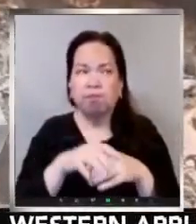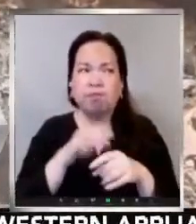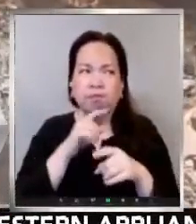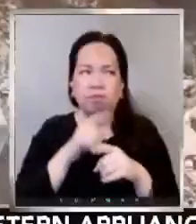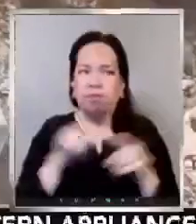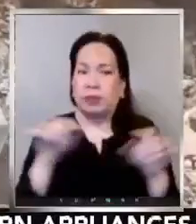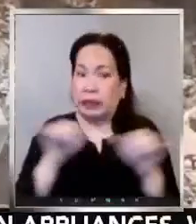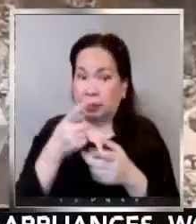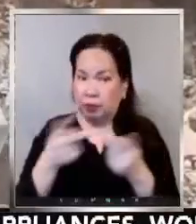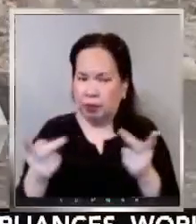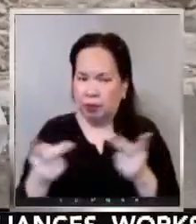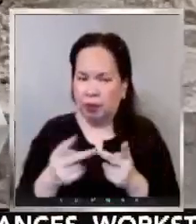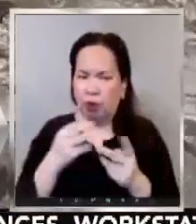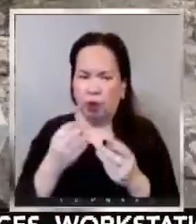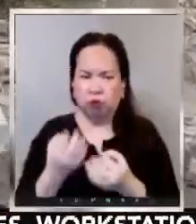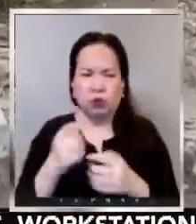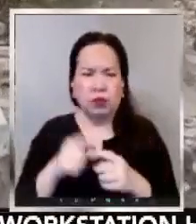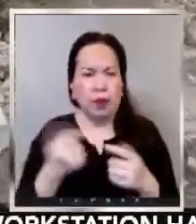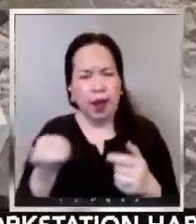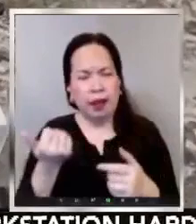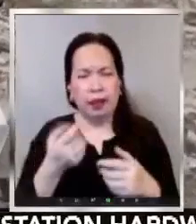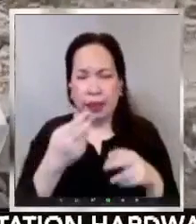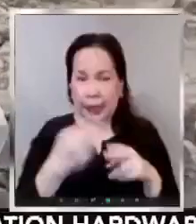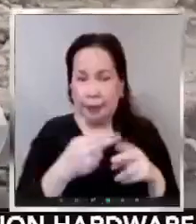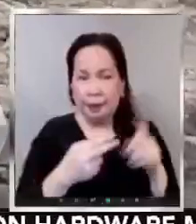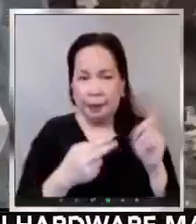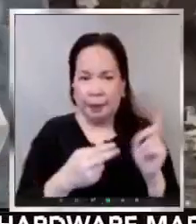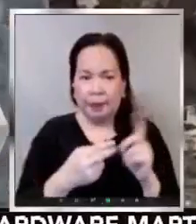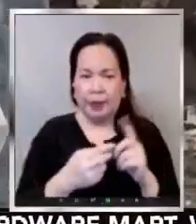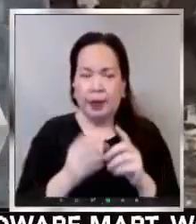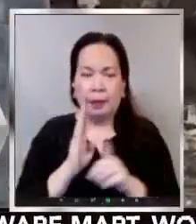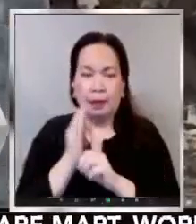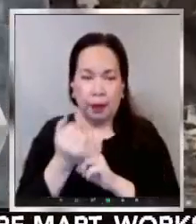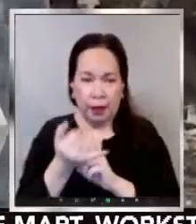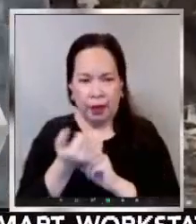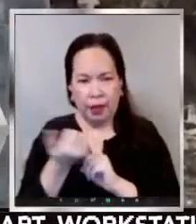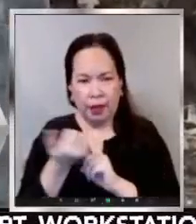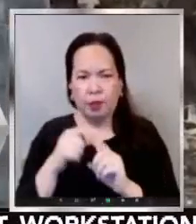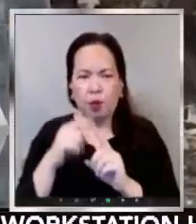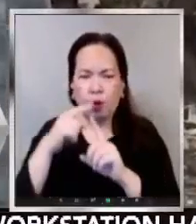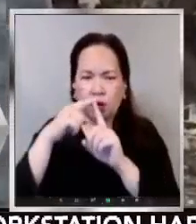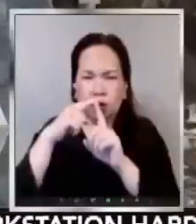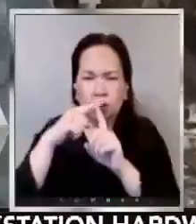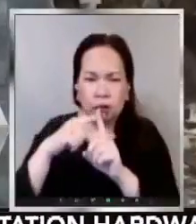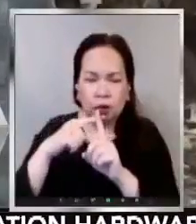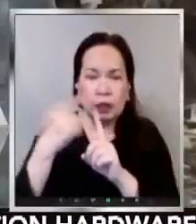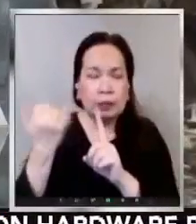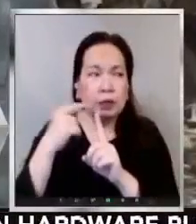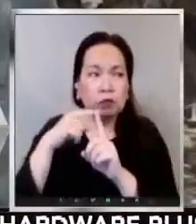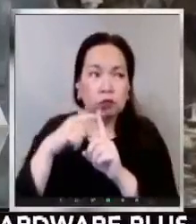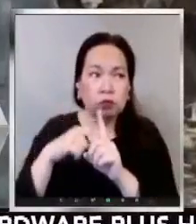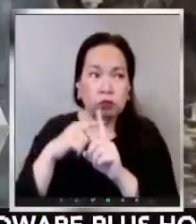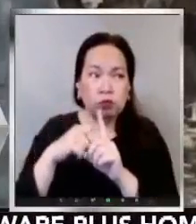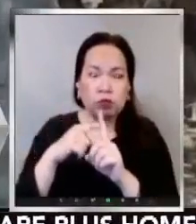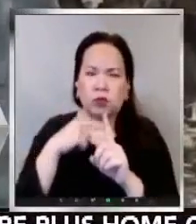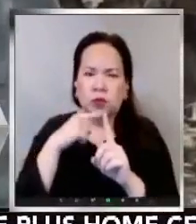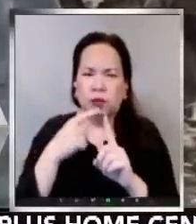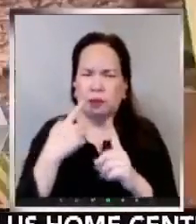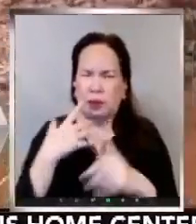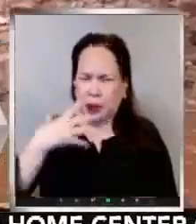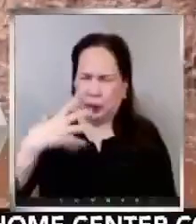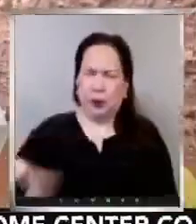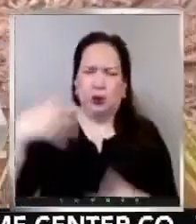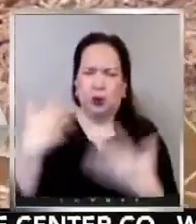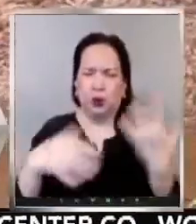ang Nagaso Lake sa barangay Nahulogan na mas mababa ang temperatura ng tubig. Paalala naman ng Mines and Geosciences Bureau sa